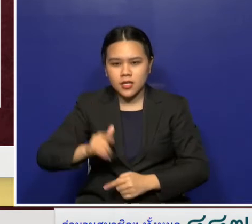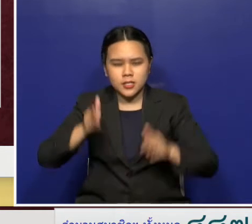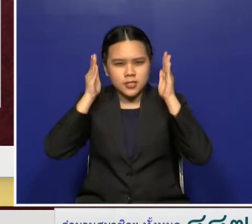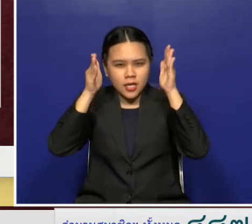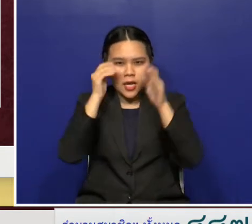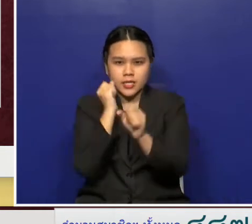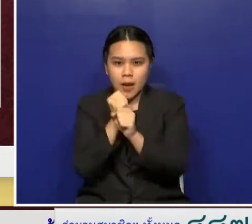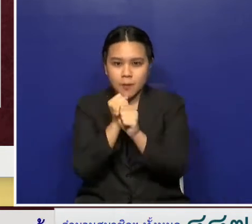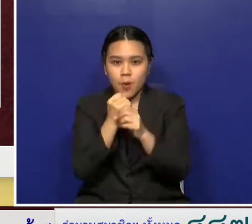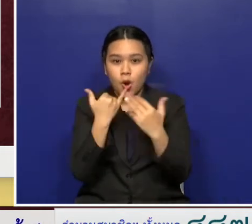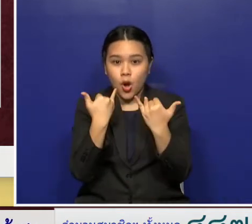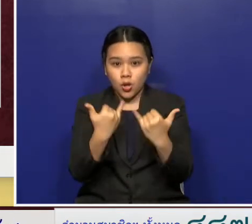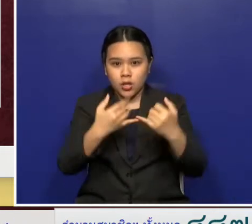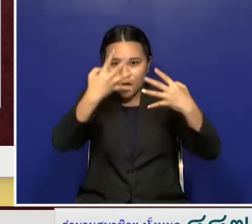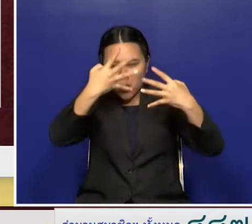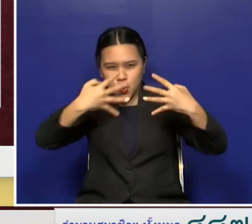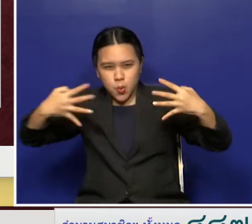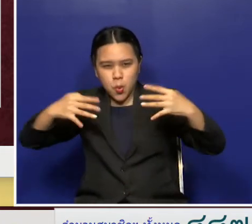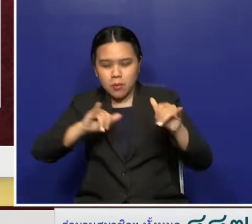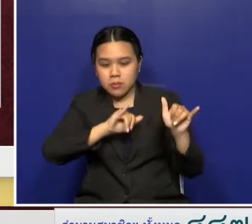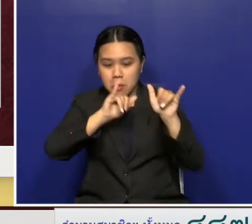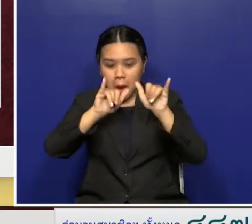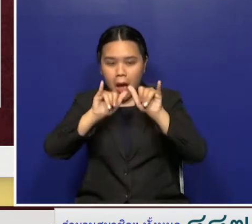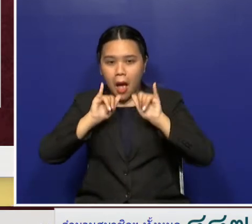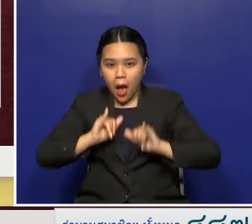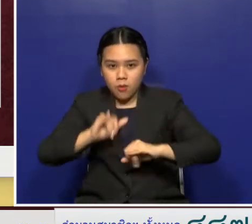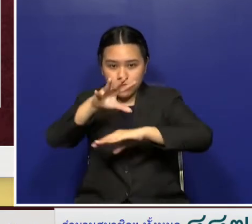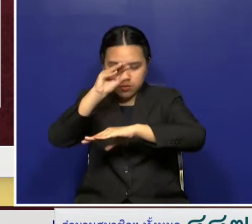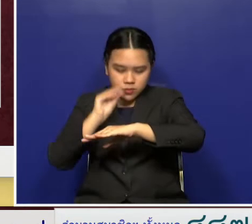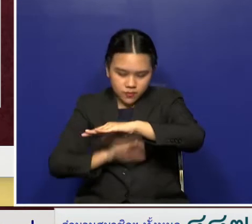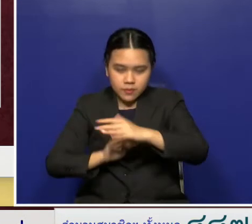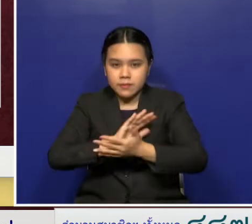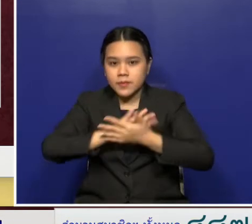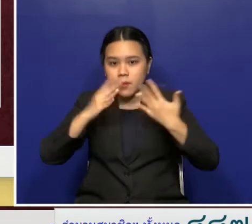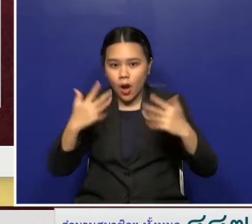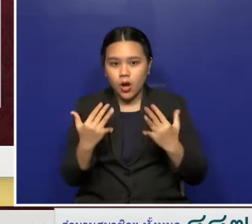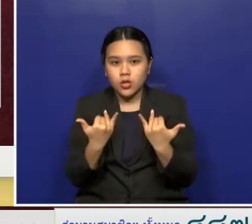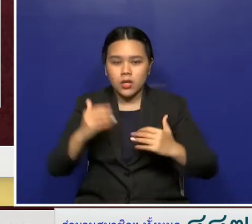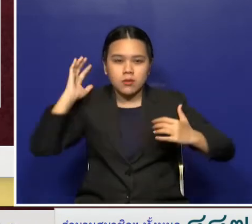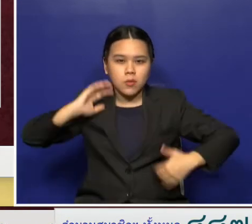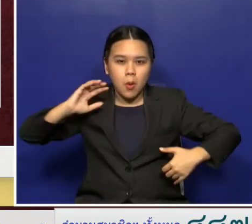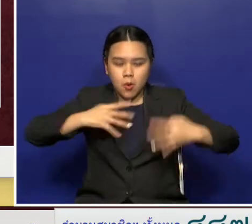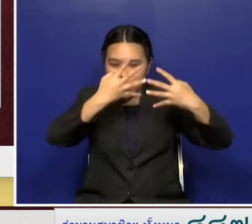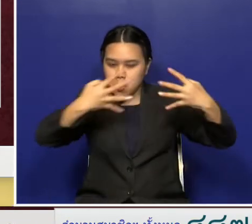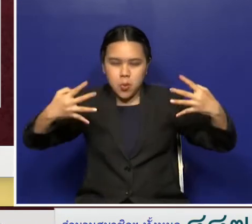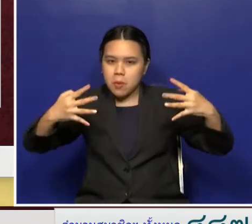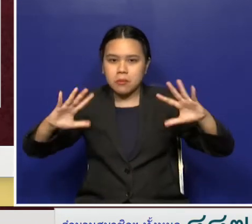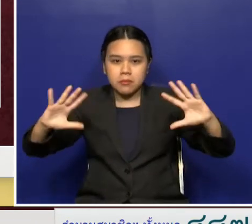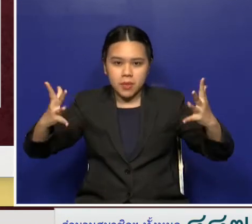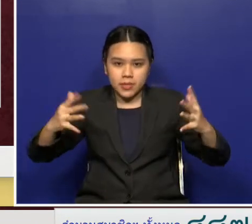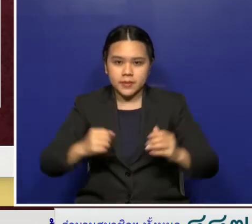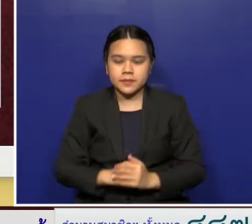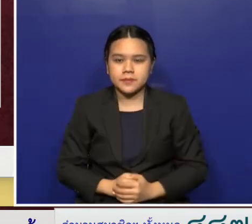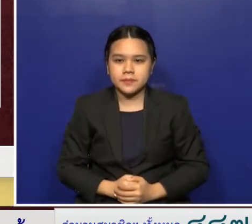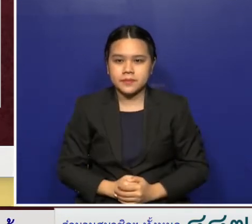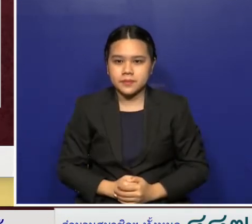ลงใต้ดนครัเดี๋วนี้เมืองรบปรีไม่มีสายไฟ้าเลยครับเทศบาลเมือง